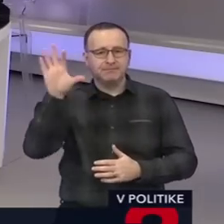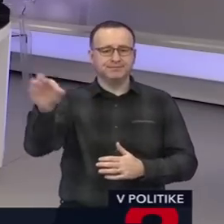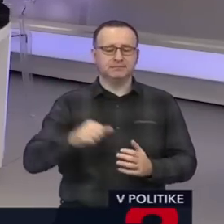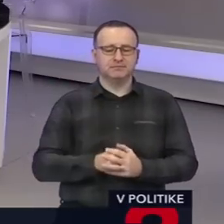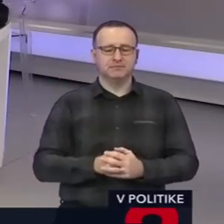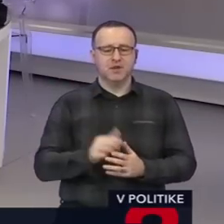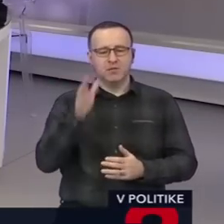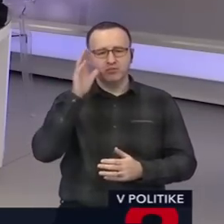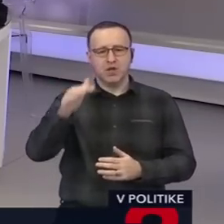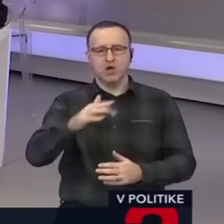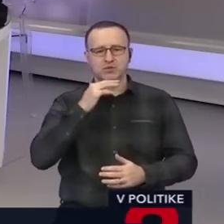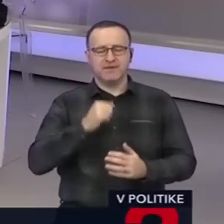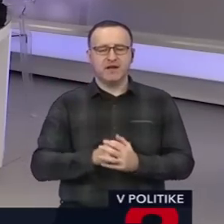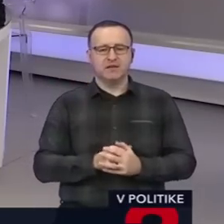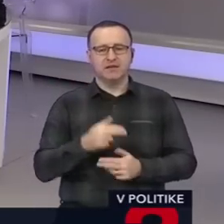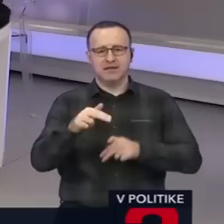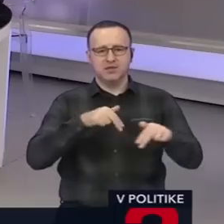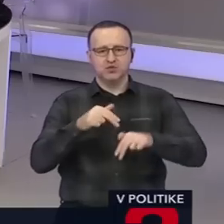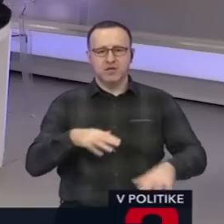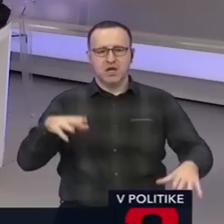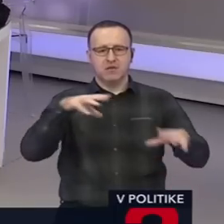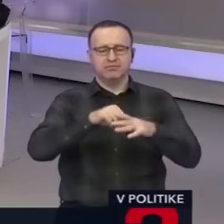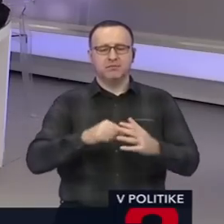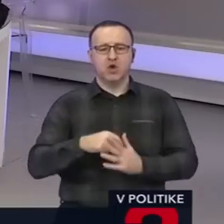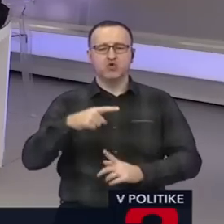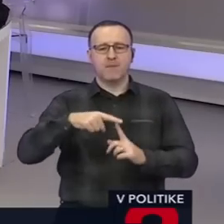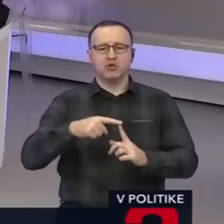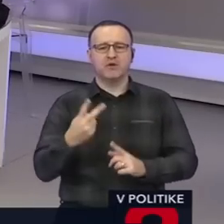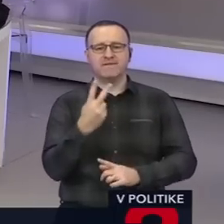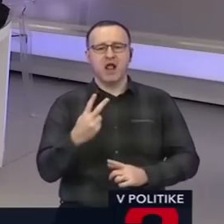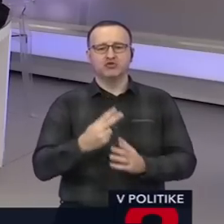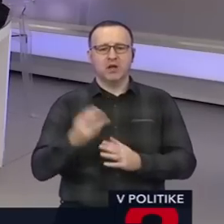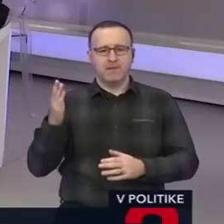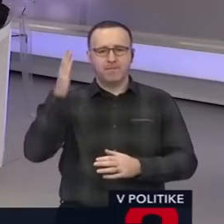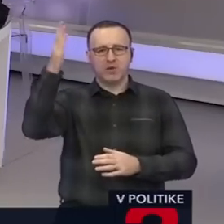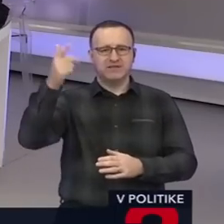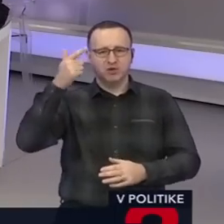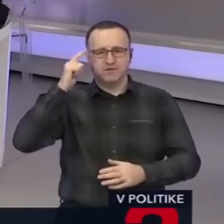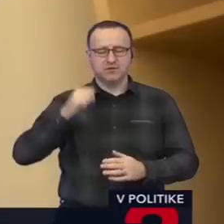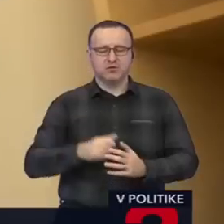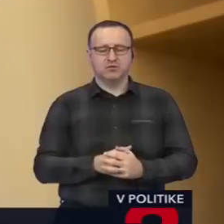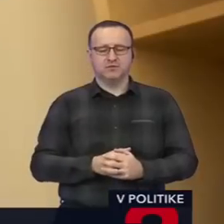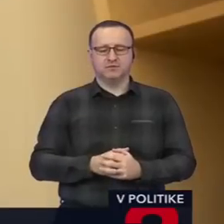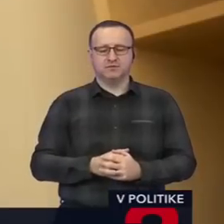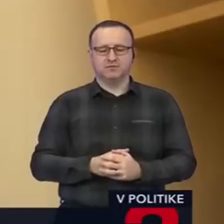nami rozprávať a do diskusie sa zapájať Tomáš Valašek z Progresívneho Slovenska. Pekný deň do Bruselu. Príjemné